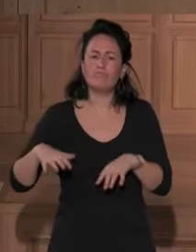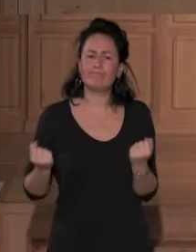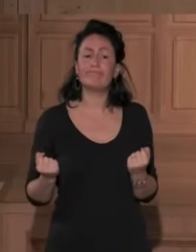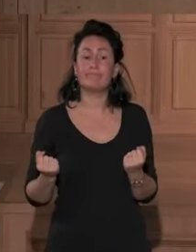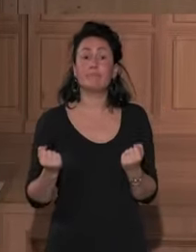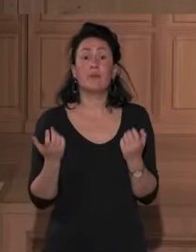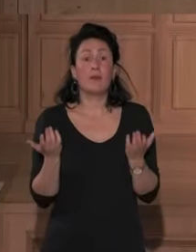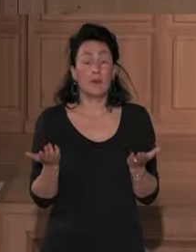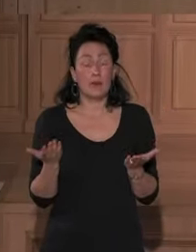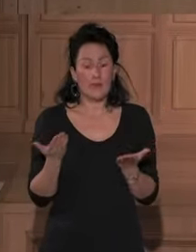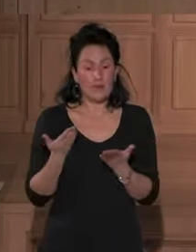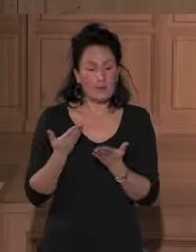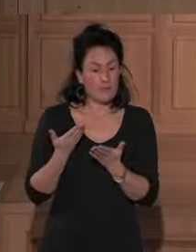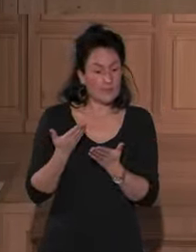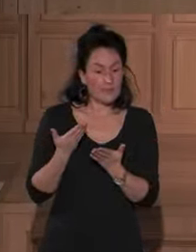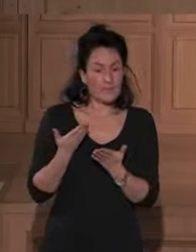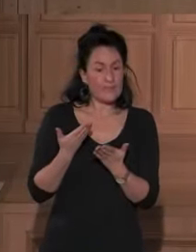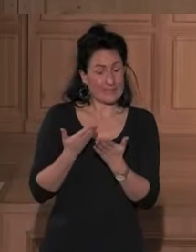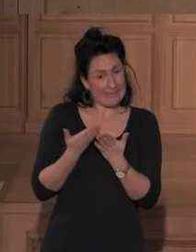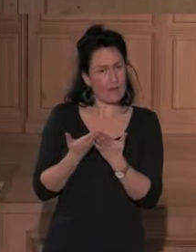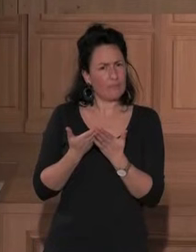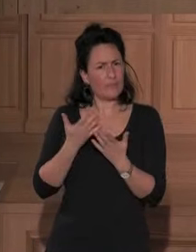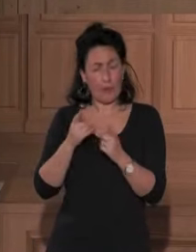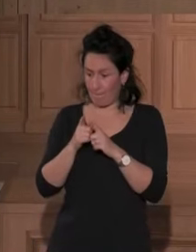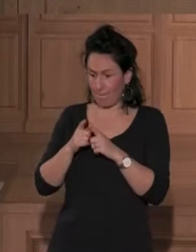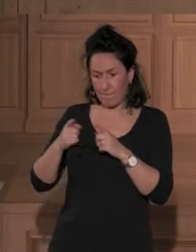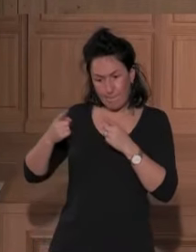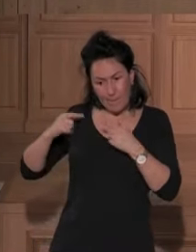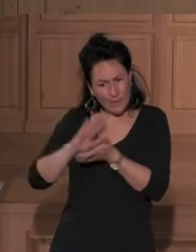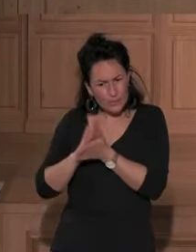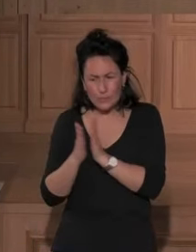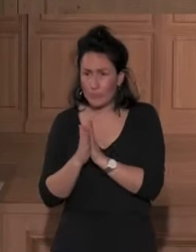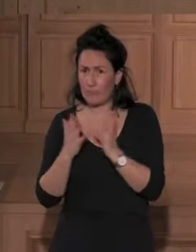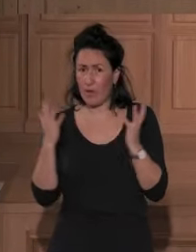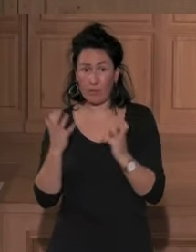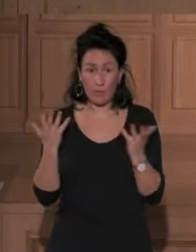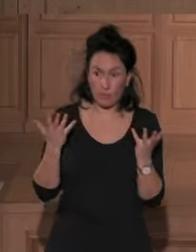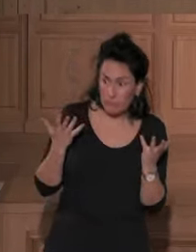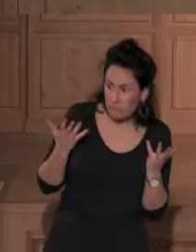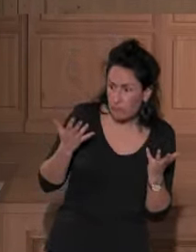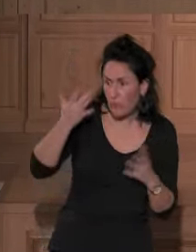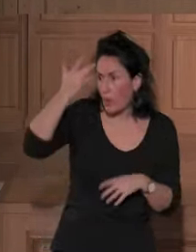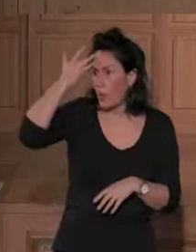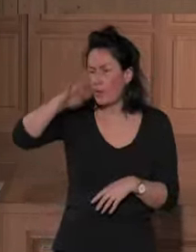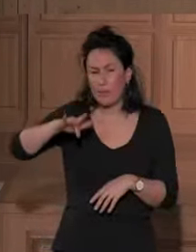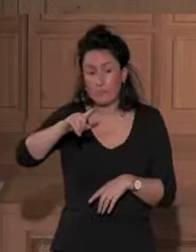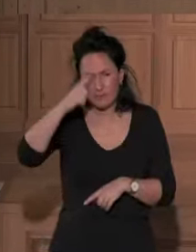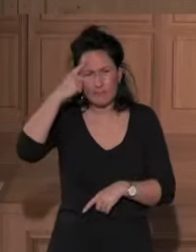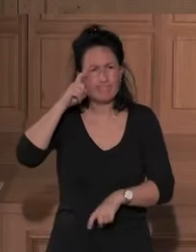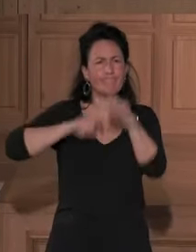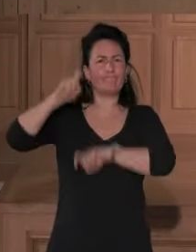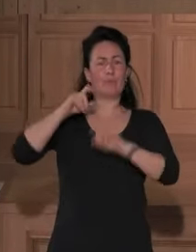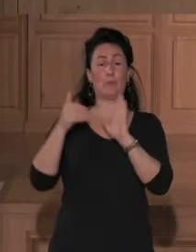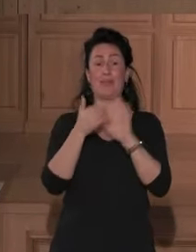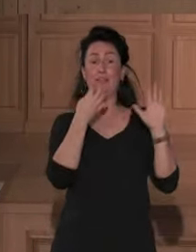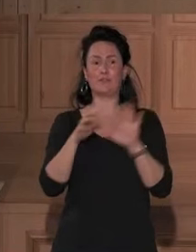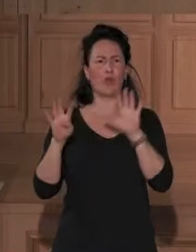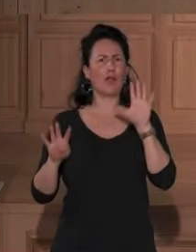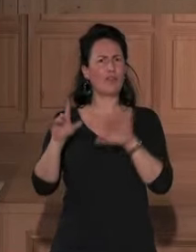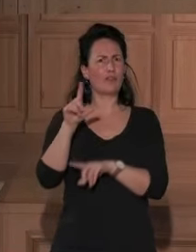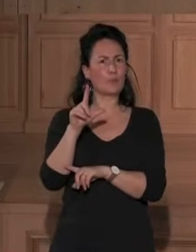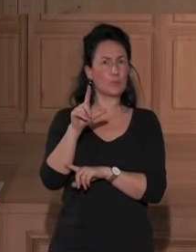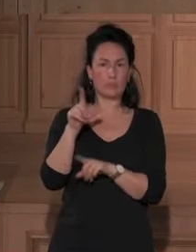voulez, l'ADN du silence des justes, c'est de partir d'une situation qu'on ne connaît pas, donc du premier, je vous ramène en 1992, et de se